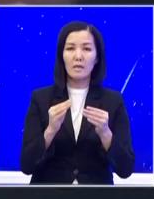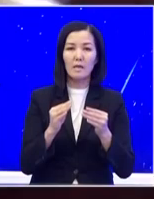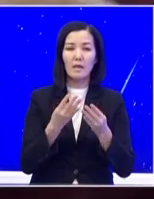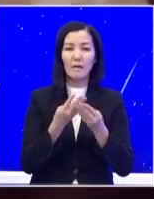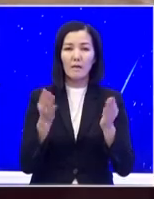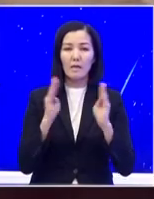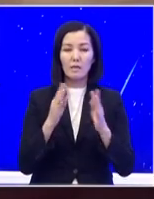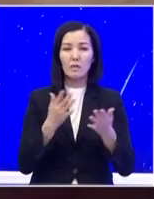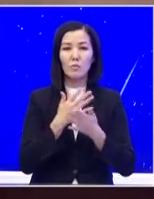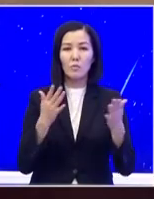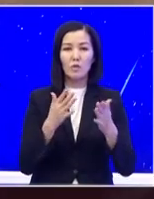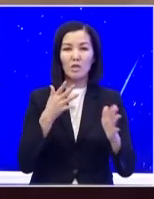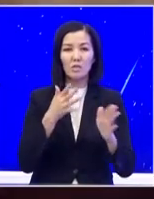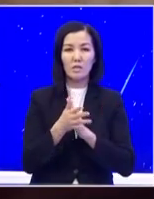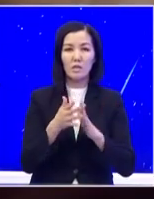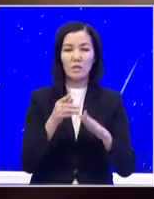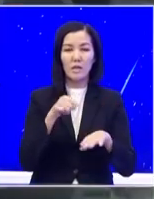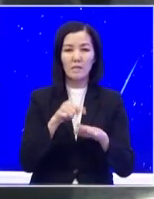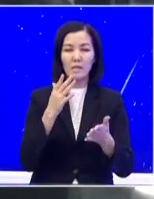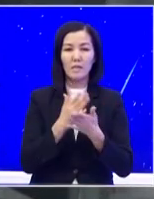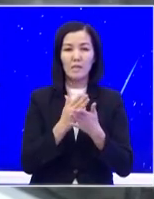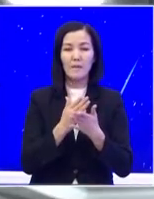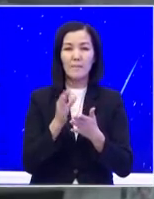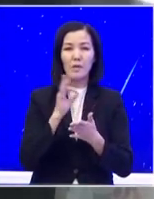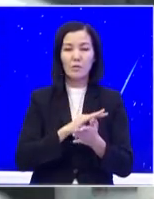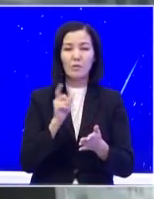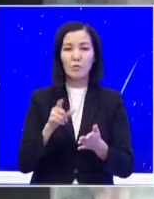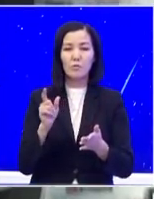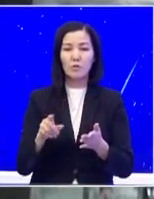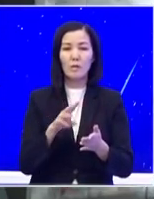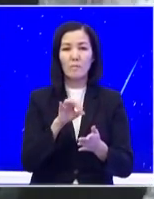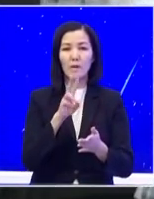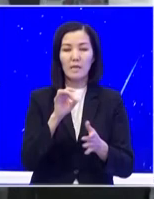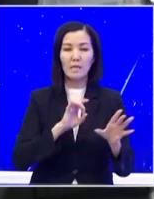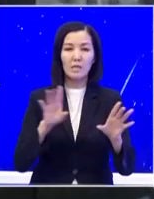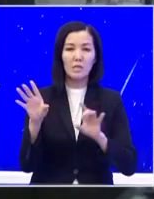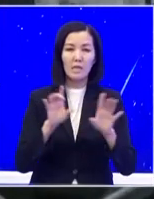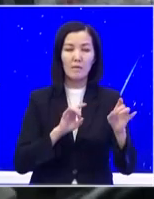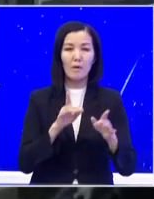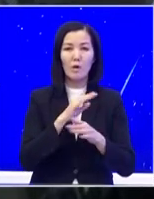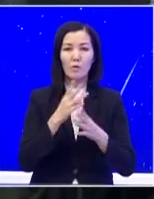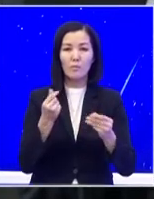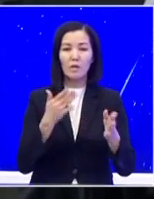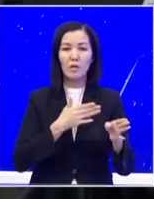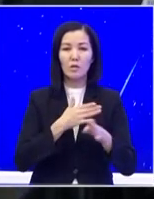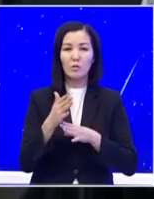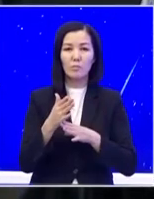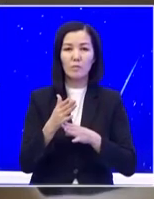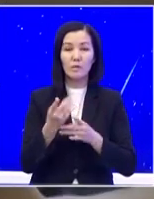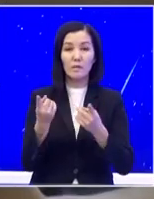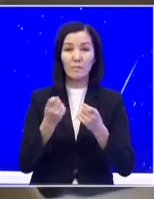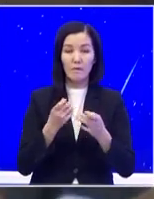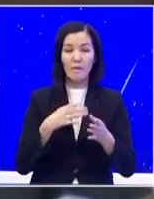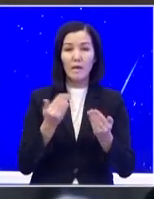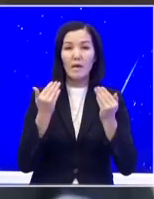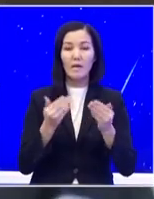кәсібімізге үлкен соққы болды деп отыр. Тұтынушыларды әрқашан маркетинг, жарнама арқылы қаншама қаражат жұмсап өзімізге қаратамыз.